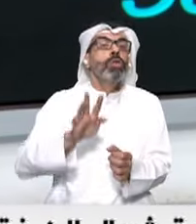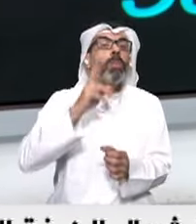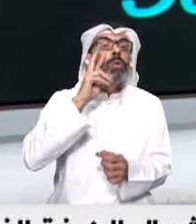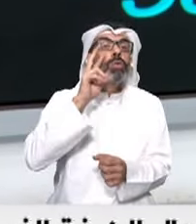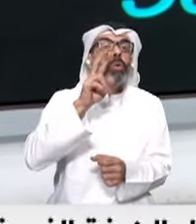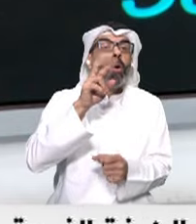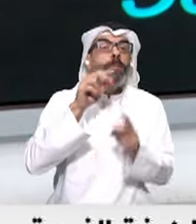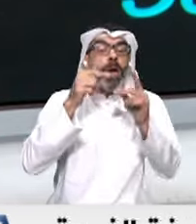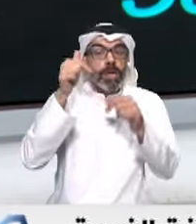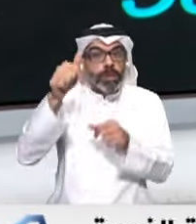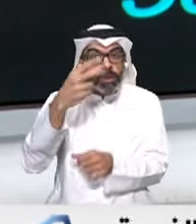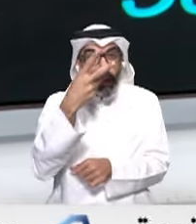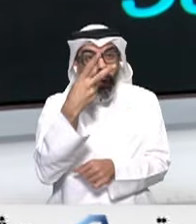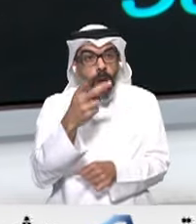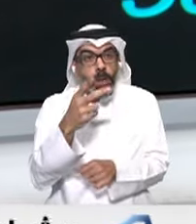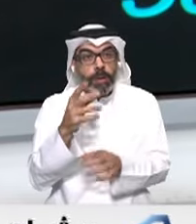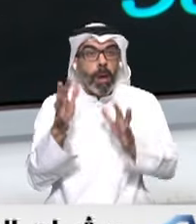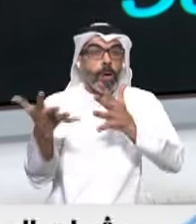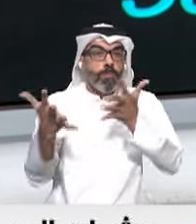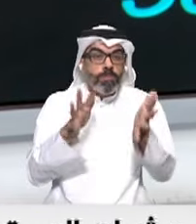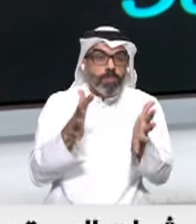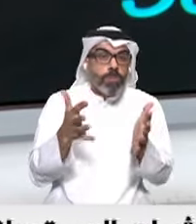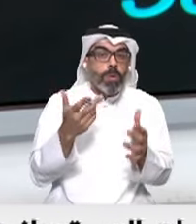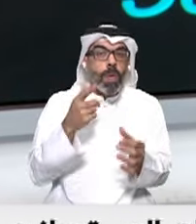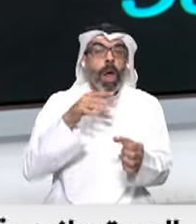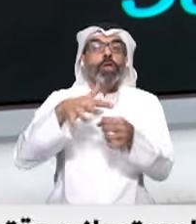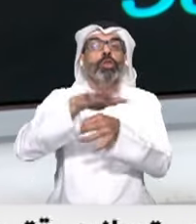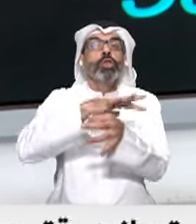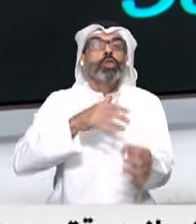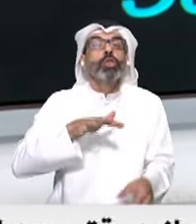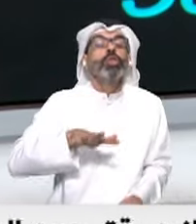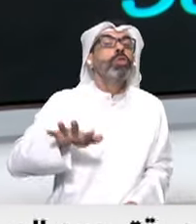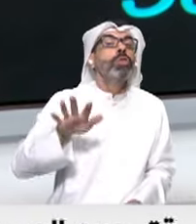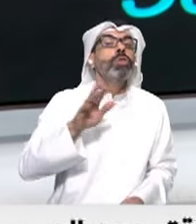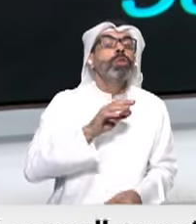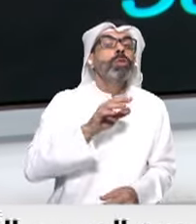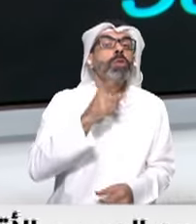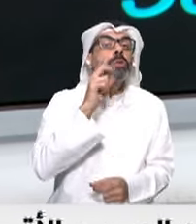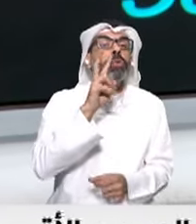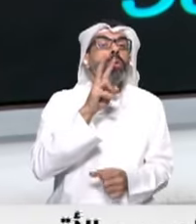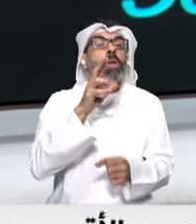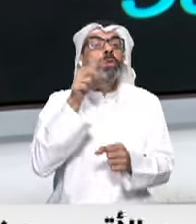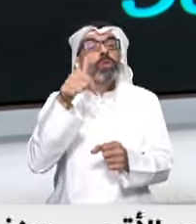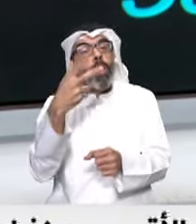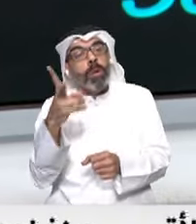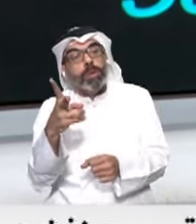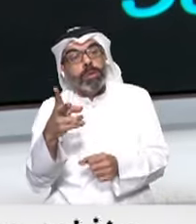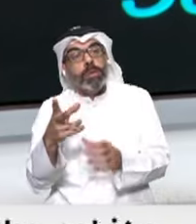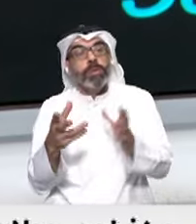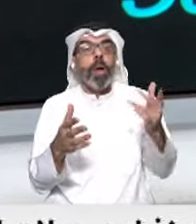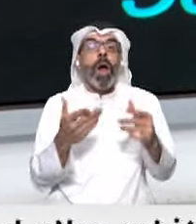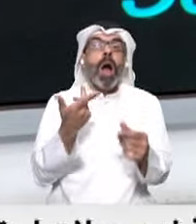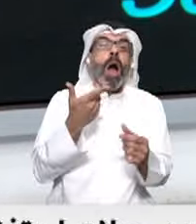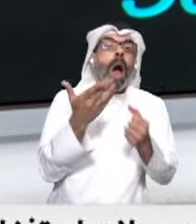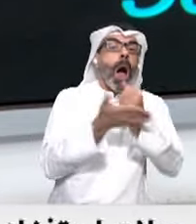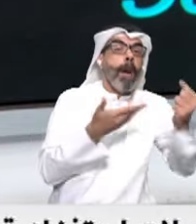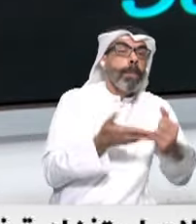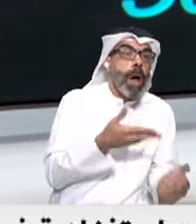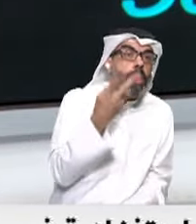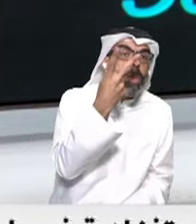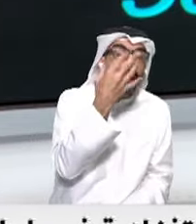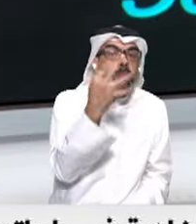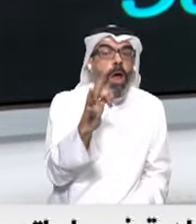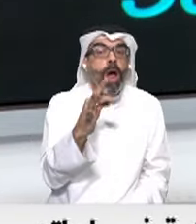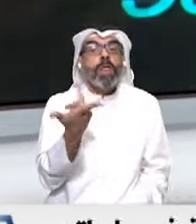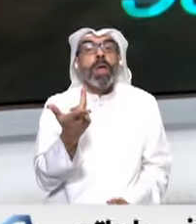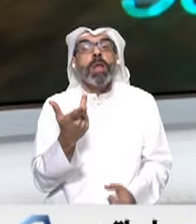الاجواء المعتدله نسبيا في وربه وبوبيان جزرنا الشماليه 26 درجه مئويه العبد ال 32 و33 في